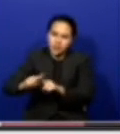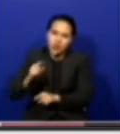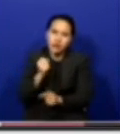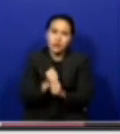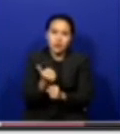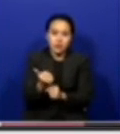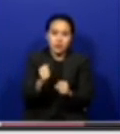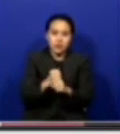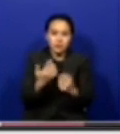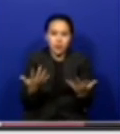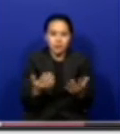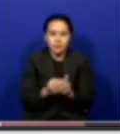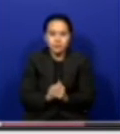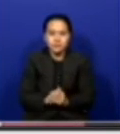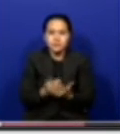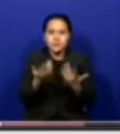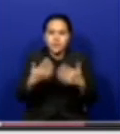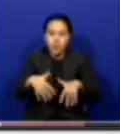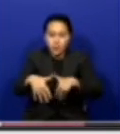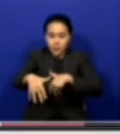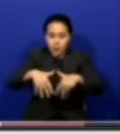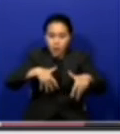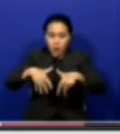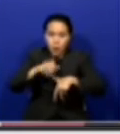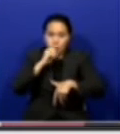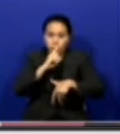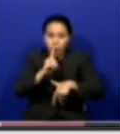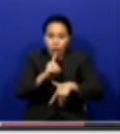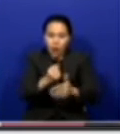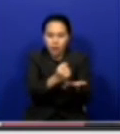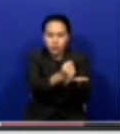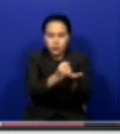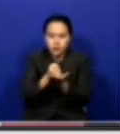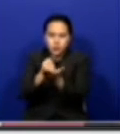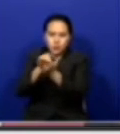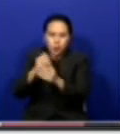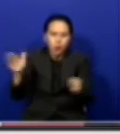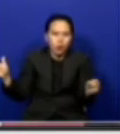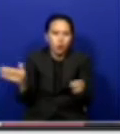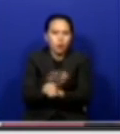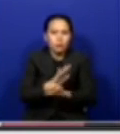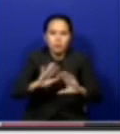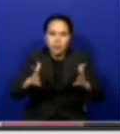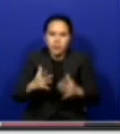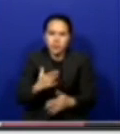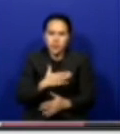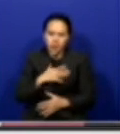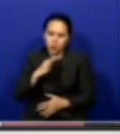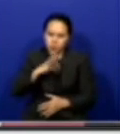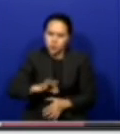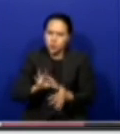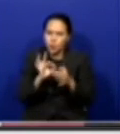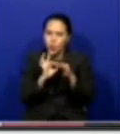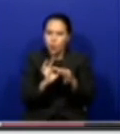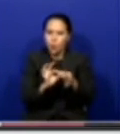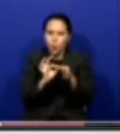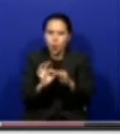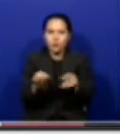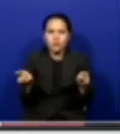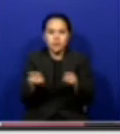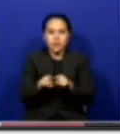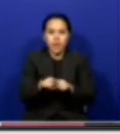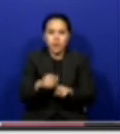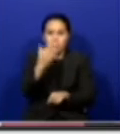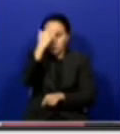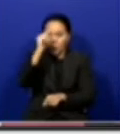ประชาชนว่าการเยียวยานั้นไม่ทั่วถึงยิ่งทำให้ดิฉันกังวลมากขึ้นเพราะยิ่งทำให้พี่น้องประชา